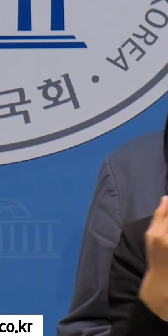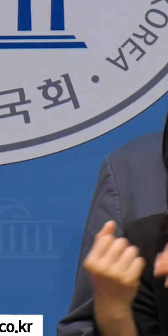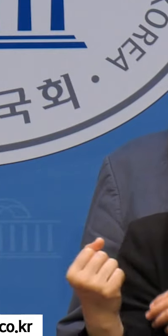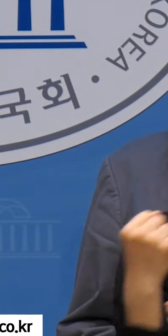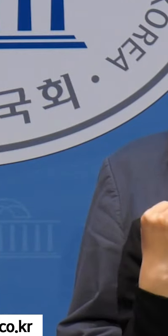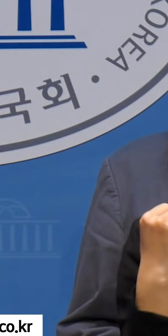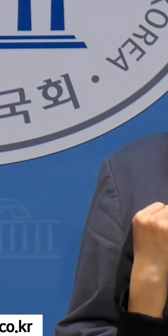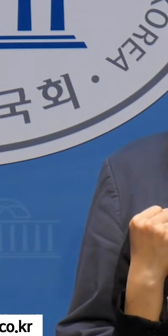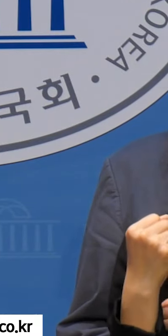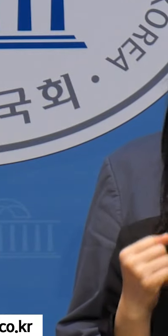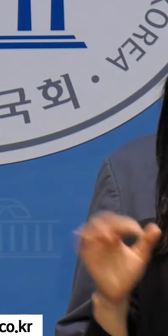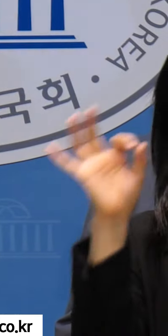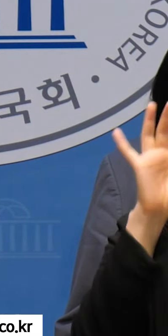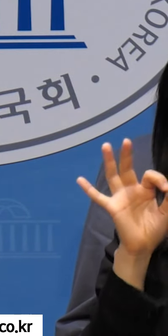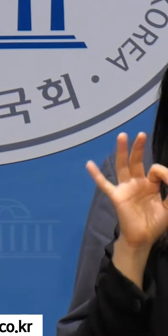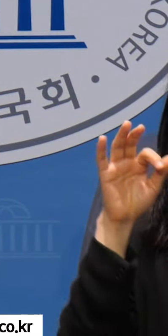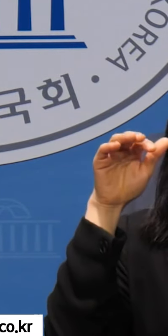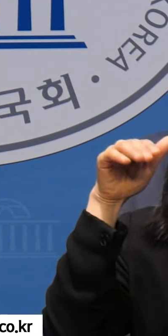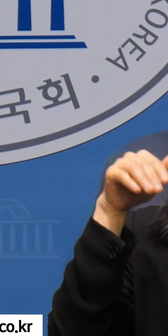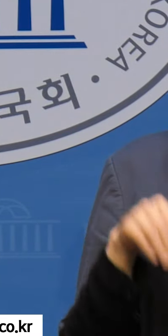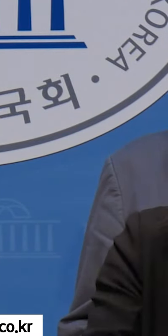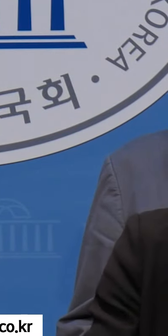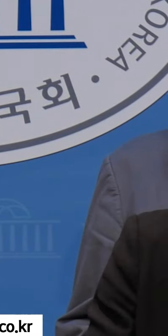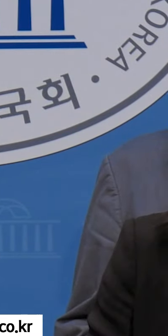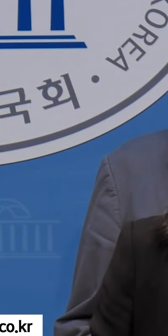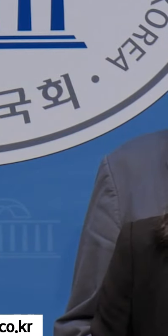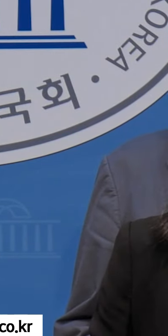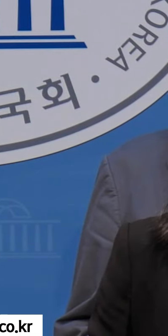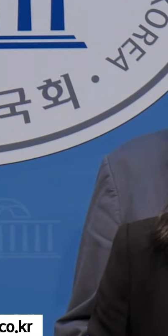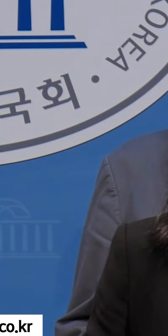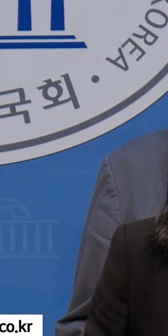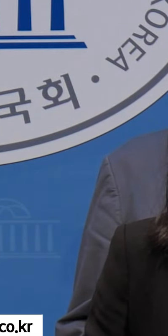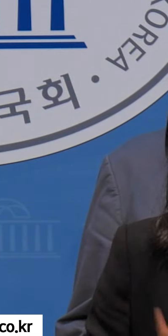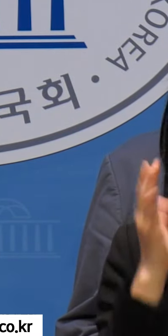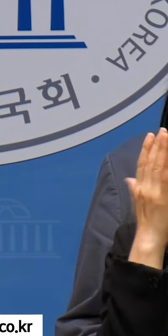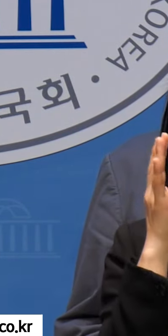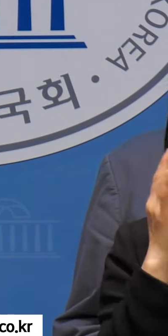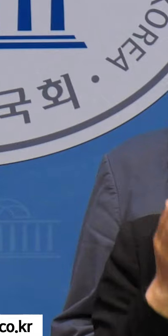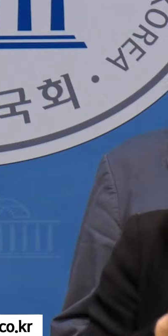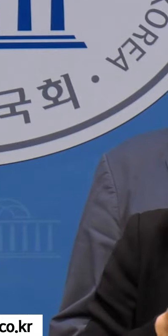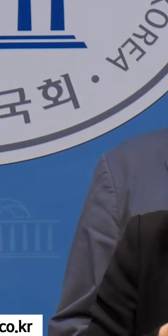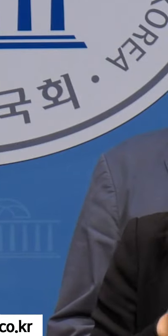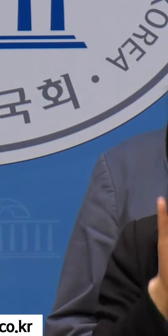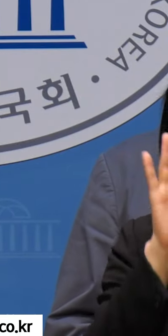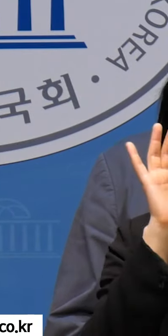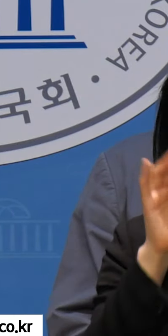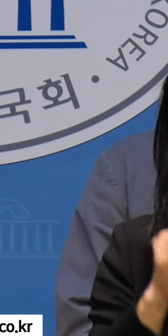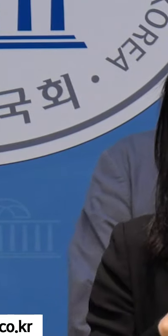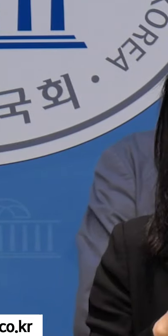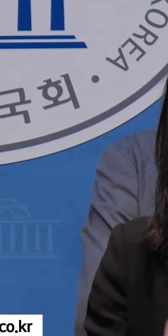동력이 2% 밑으로 떨어졌다는 보도가 최근에 언론을 다 장식을 했습니다.